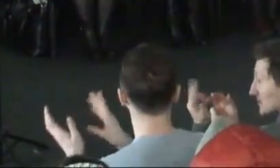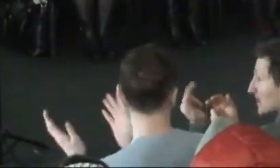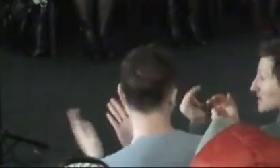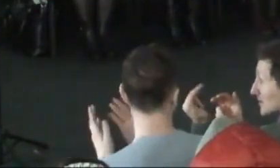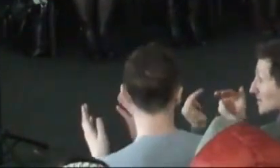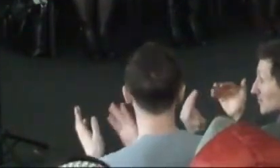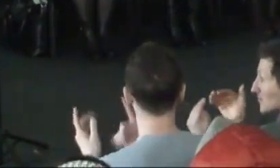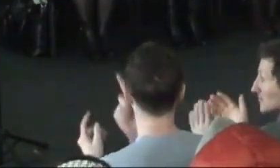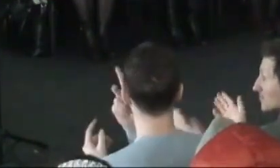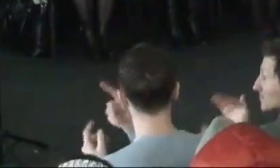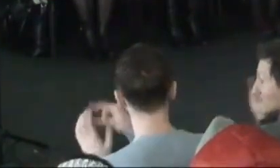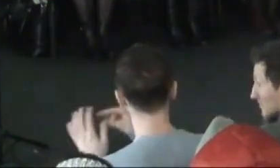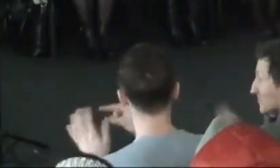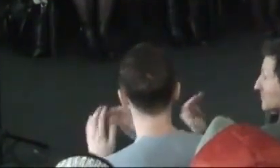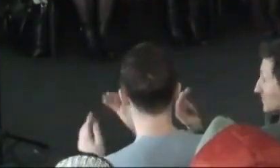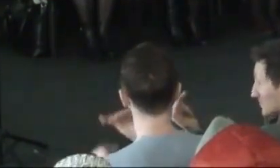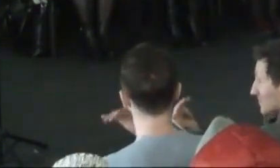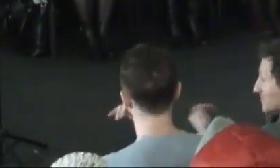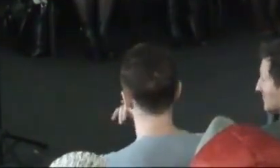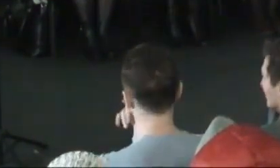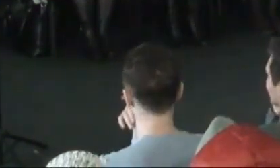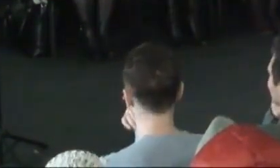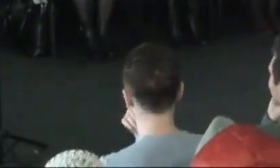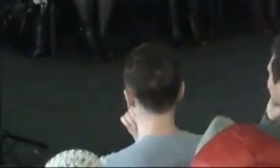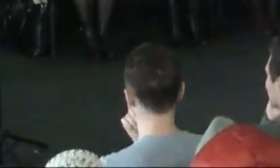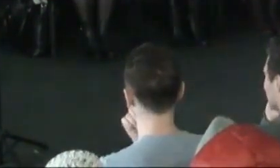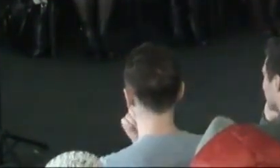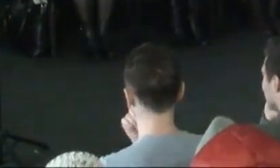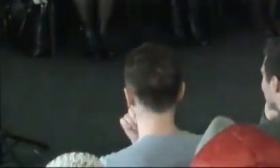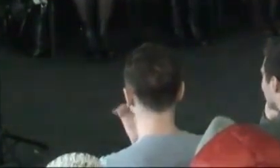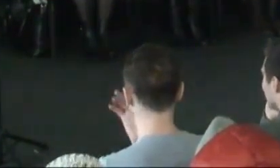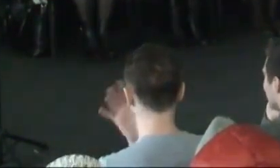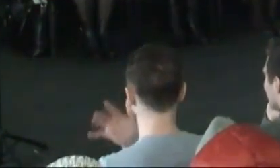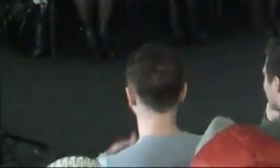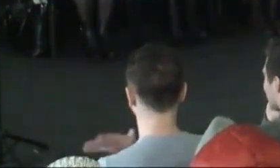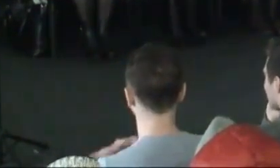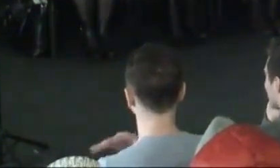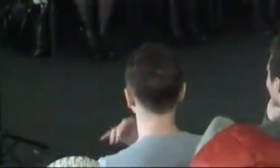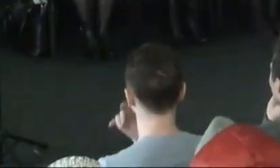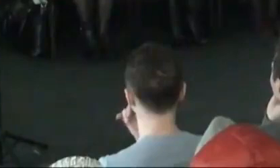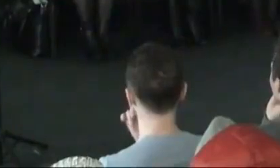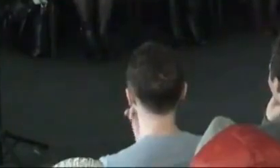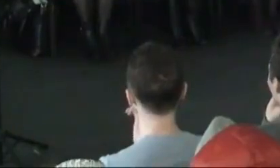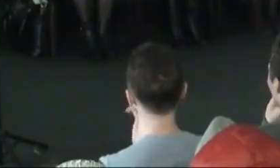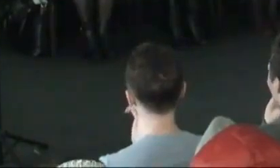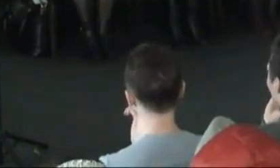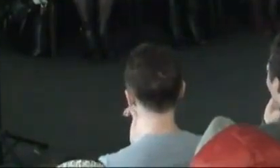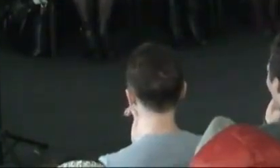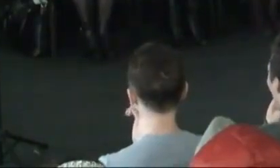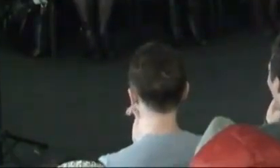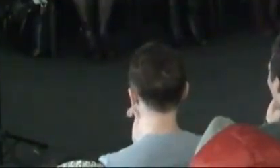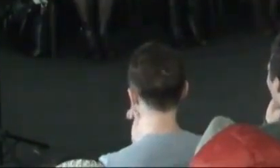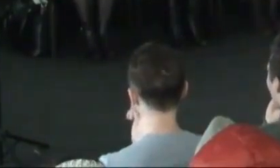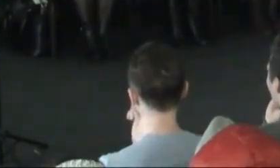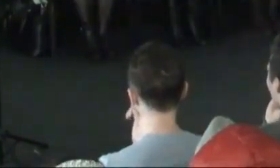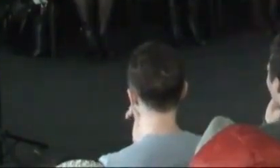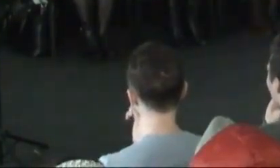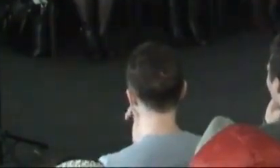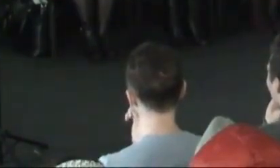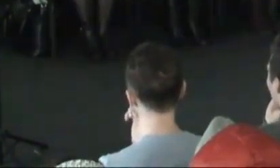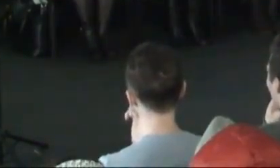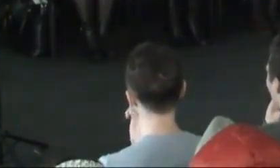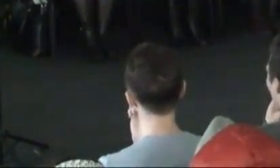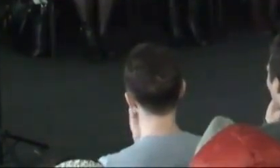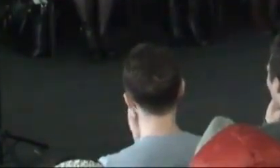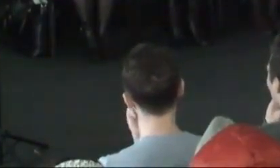Ни медикаменты, ни врачи в таком состоянии не могут ничего сделать. Только Библия, ее ценности могут поддержать ребенка,